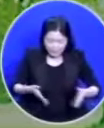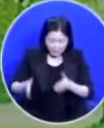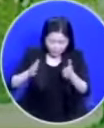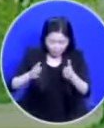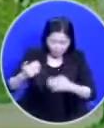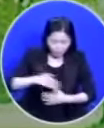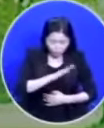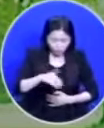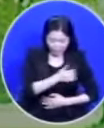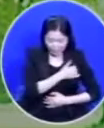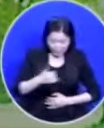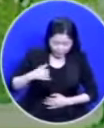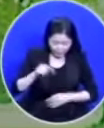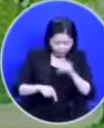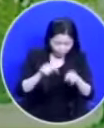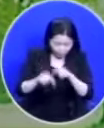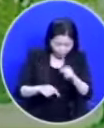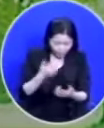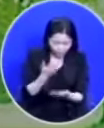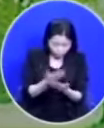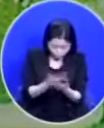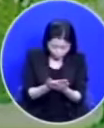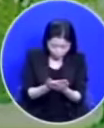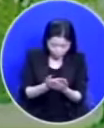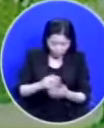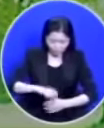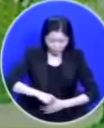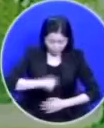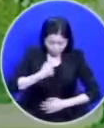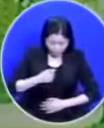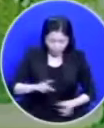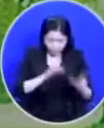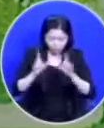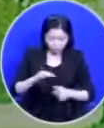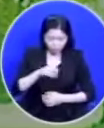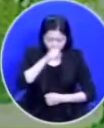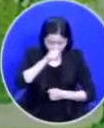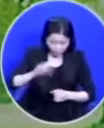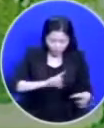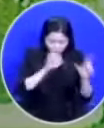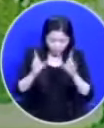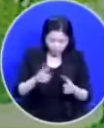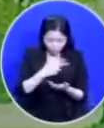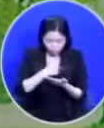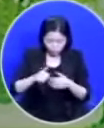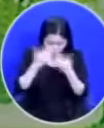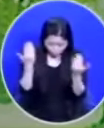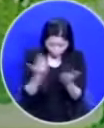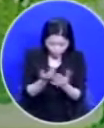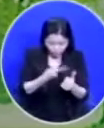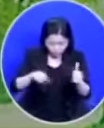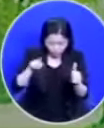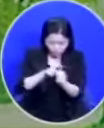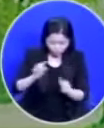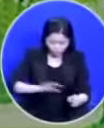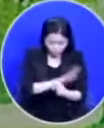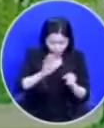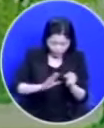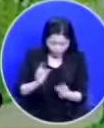우리가 당당히 걸어 하게 주옵소서 의롭게 살고 선하게 살고 주님을 완전히 의지하고 사랑하며